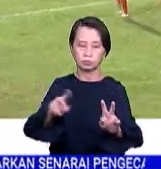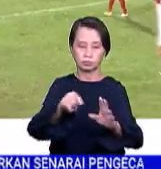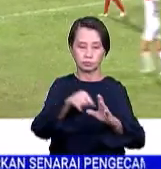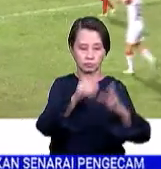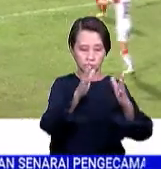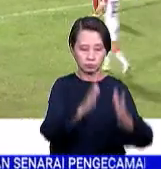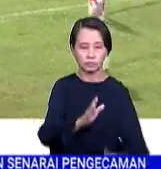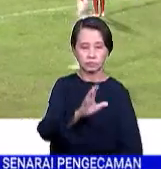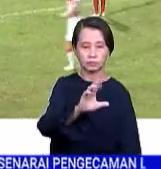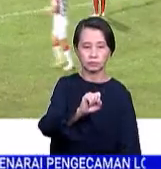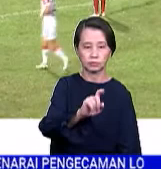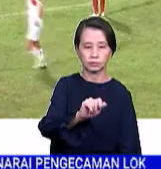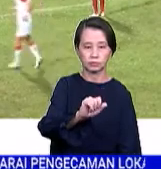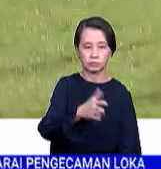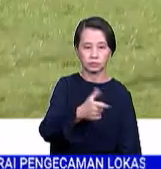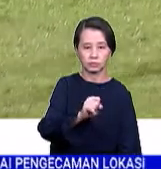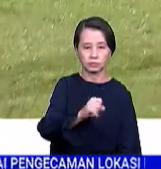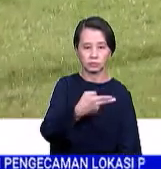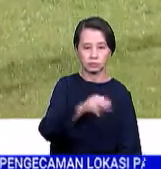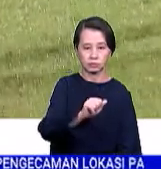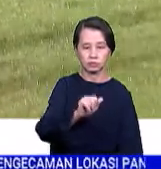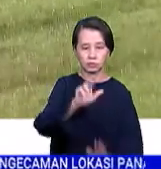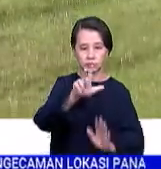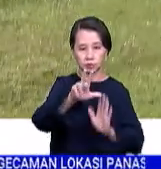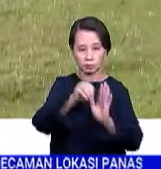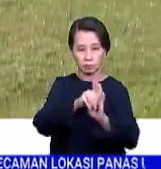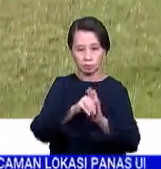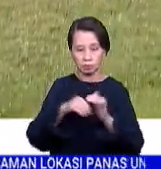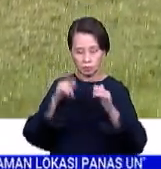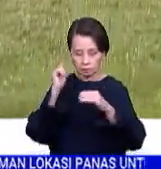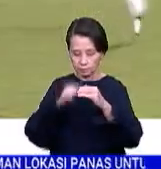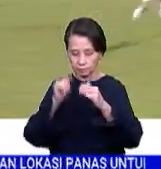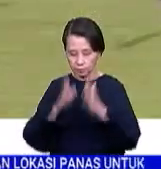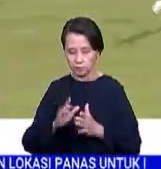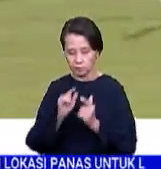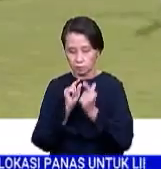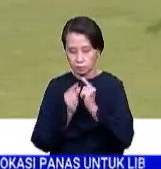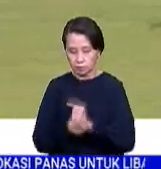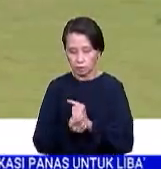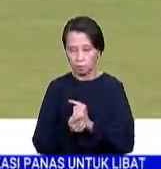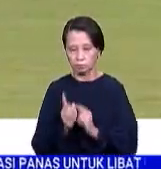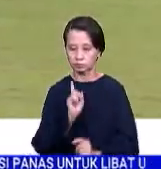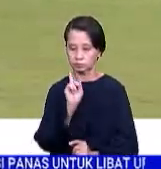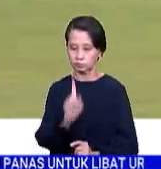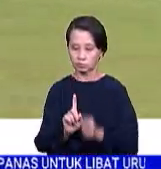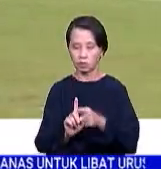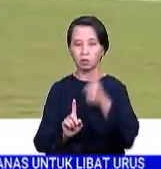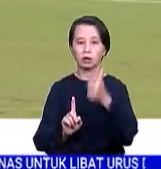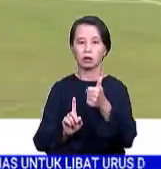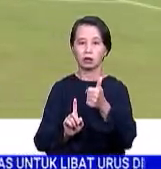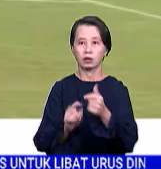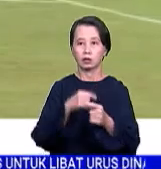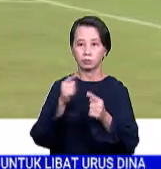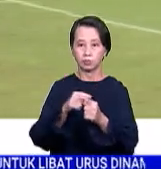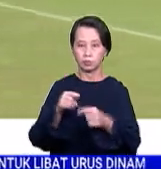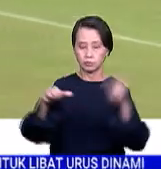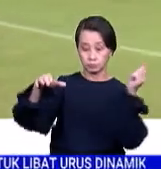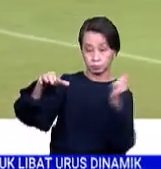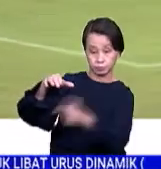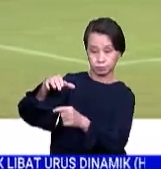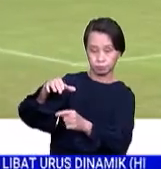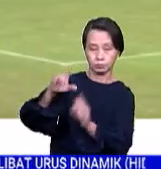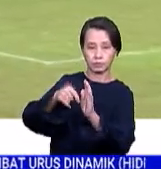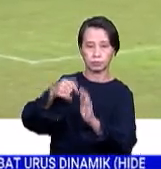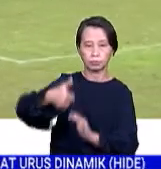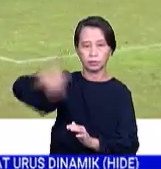Syahrul Idlan Talaha 3 minit kemudian. Penyerang gantian Abdul Rahim Abdul Razak muncul wira pelawat apabila menyumbat masuk